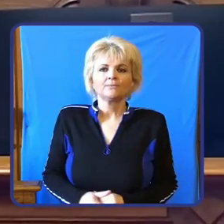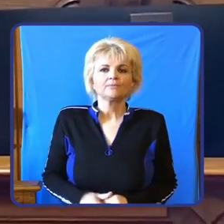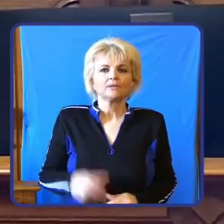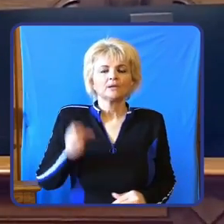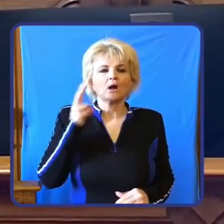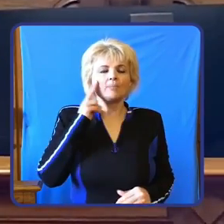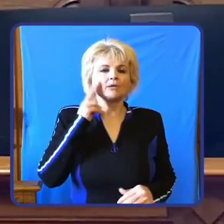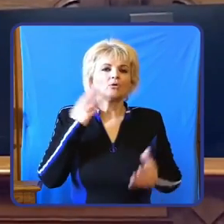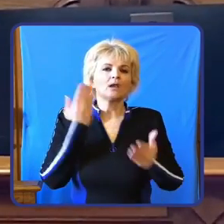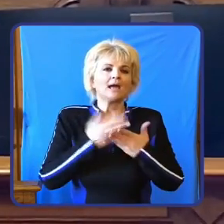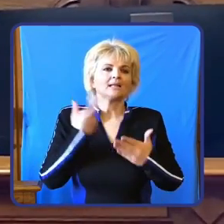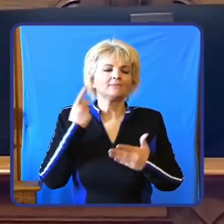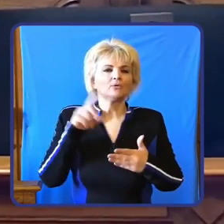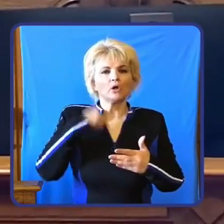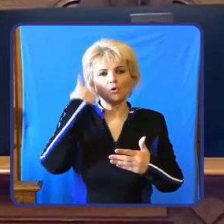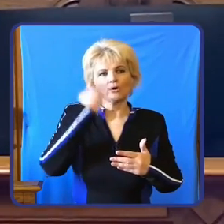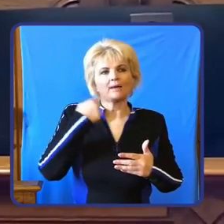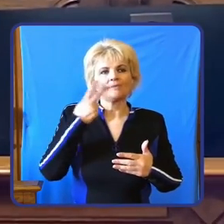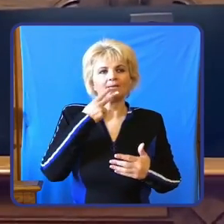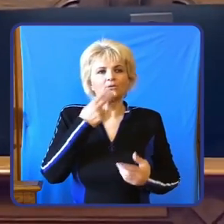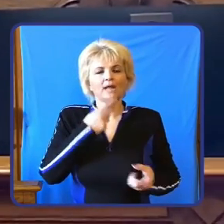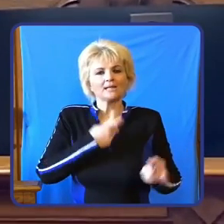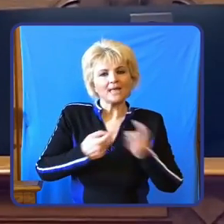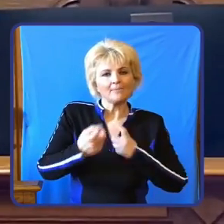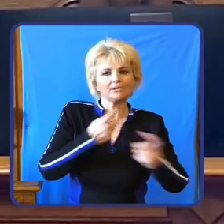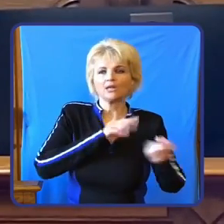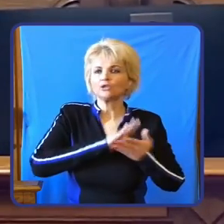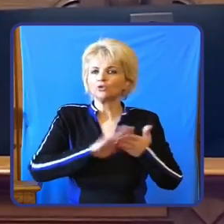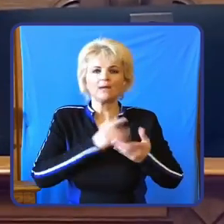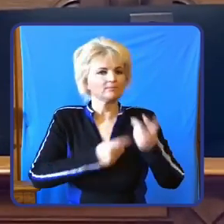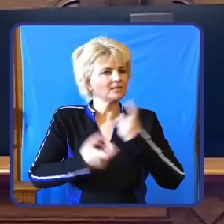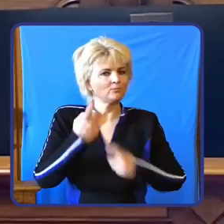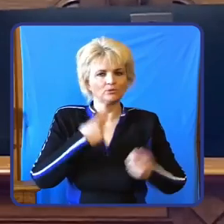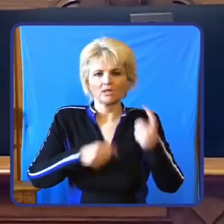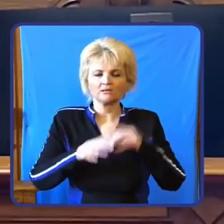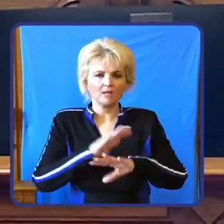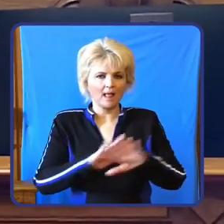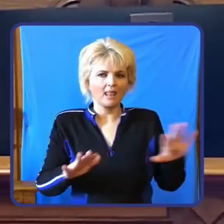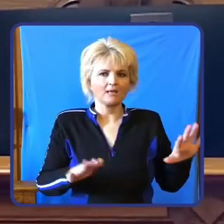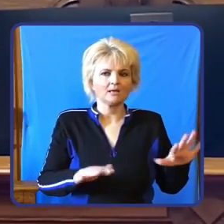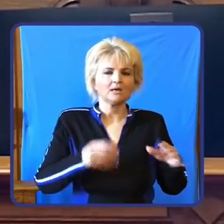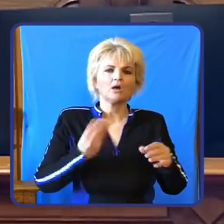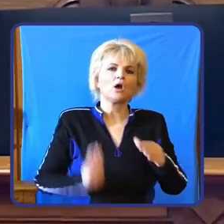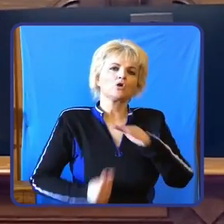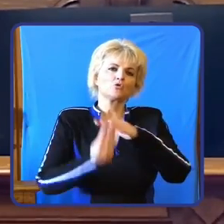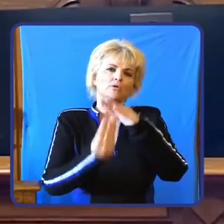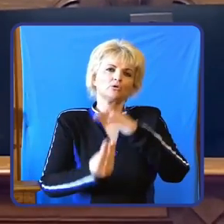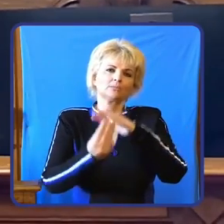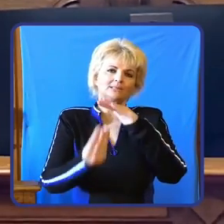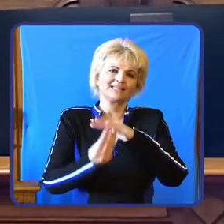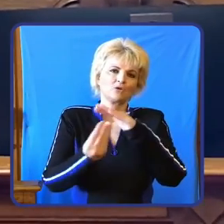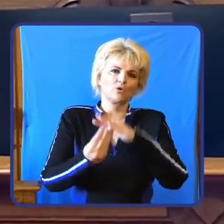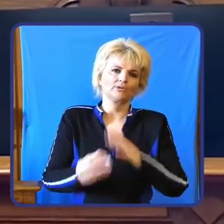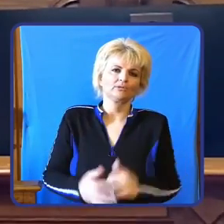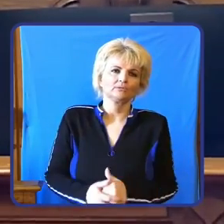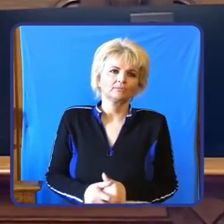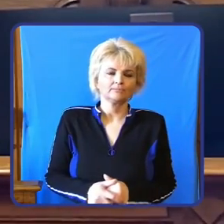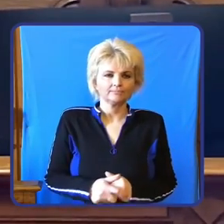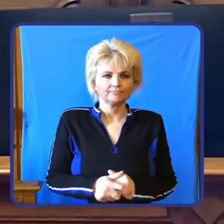Amikor lehetősége lett volna Orbán Viktor elszámoltatására, soha nem számoltatta el a korrupciót.